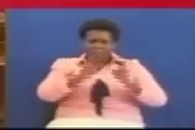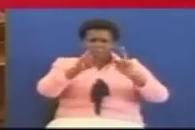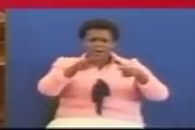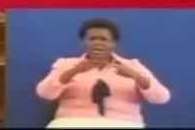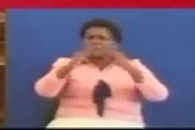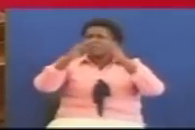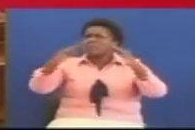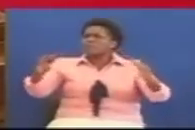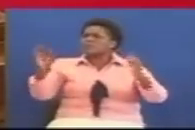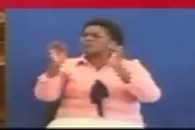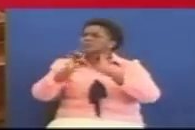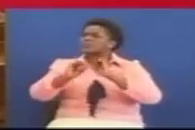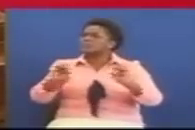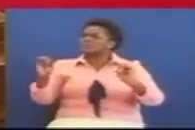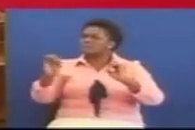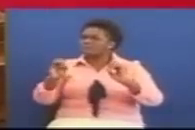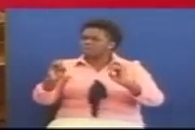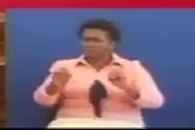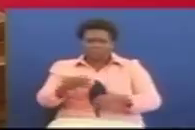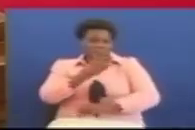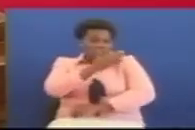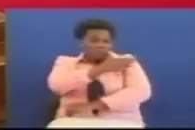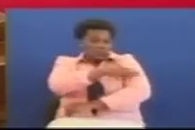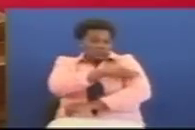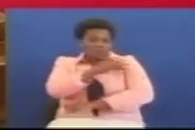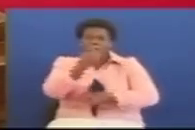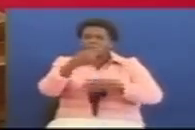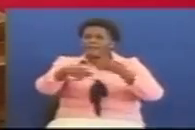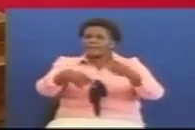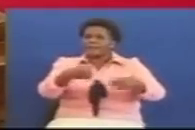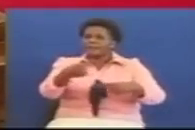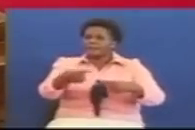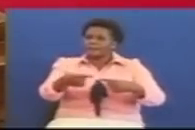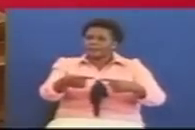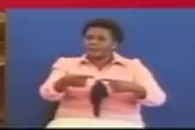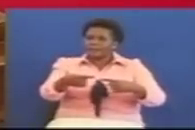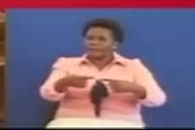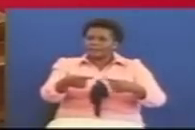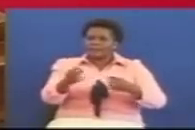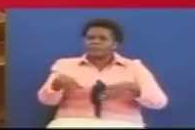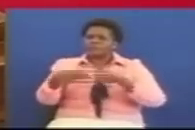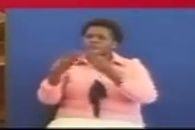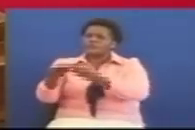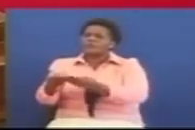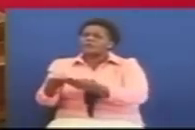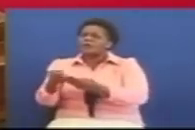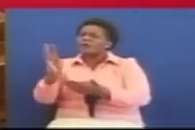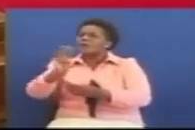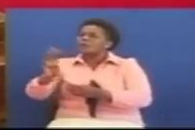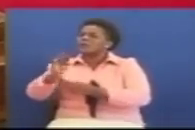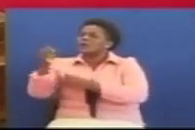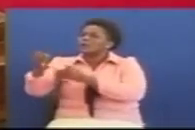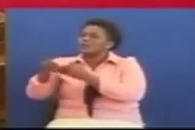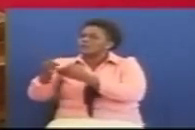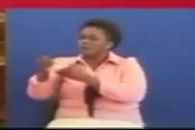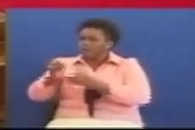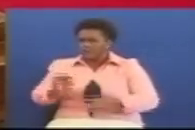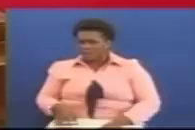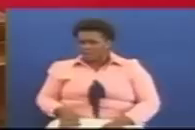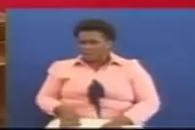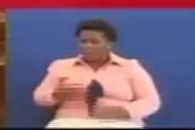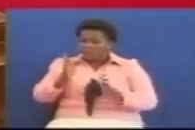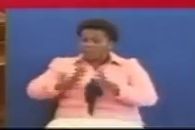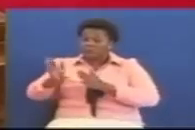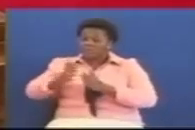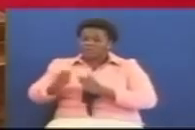hiyo imekuwa ikiendelea kutolewa na mahakama ya wilaya nyingine iliyopo jirani kwa utaratibu wa kuitembelea